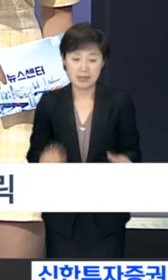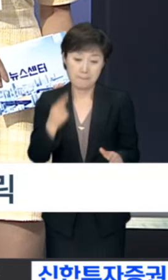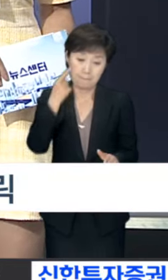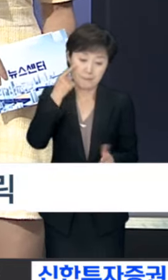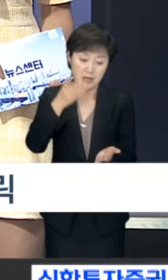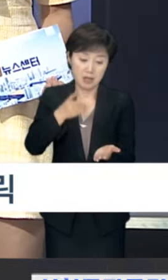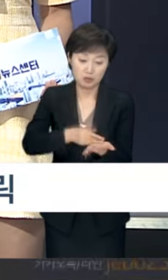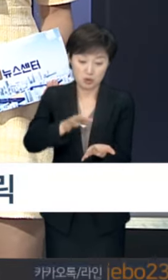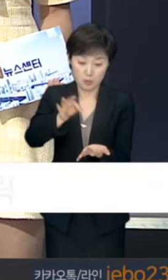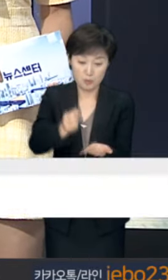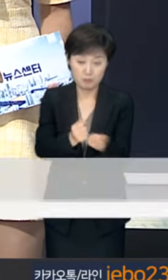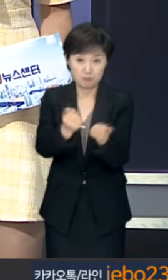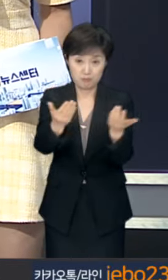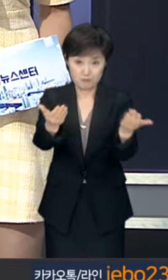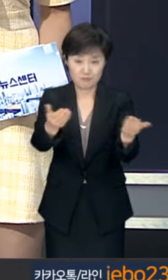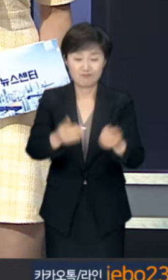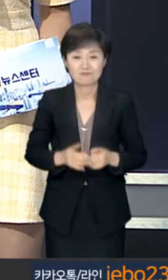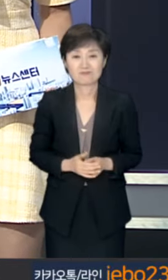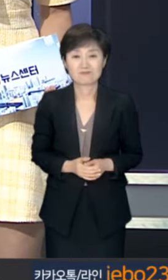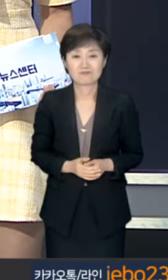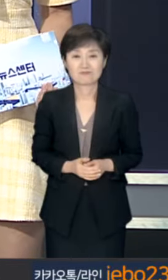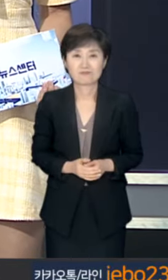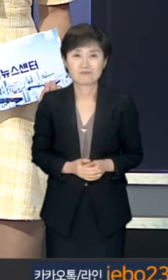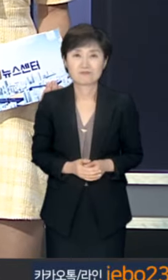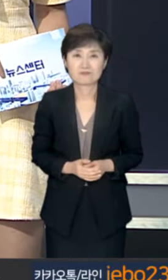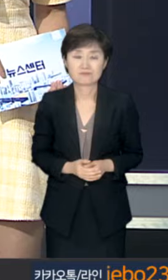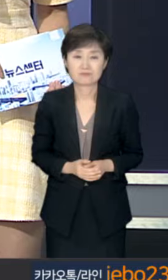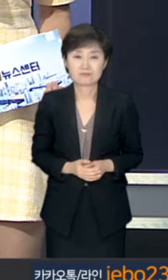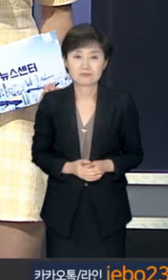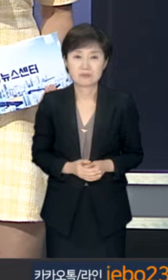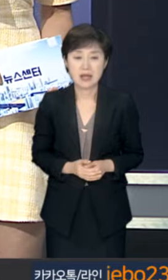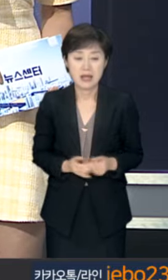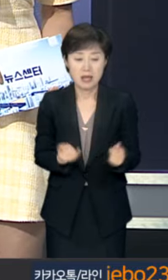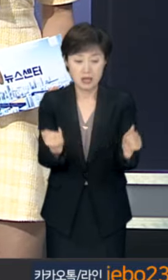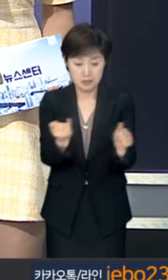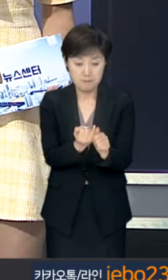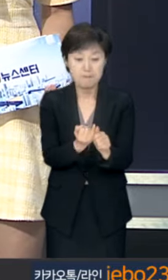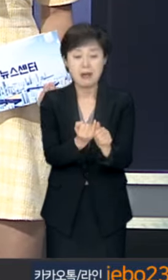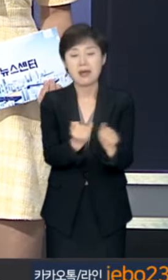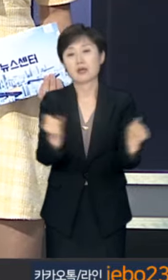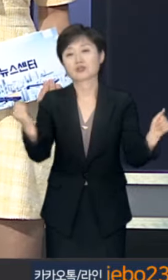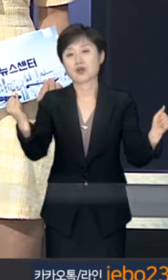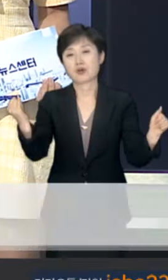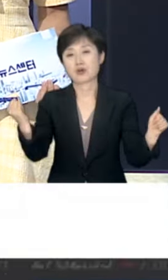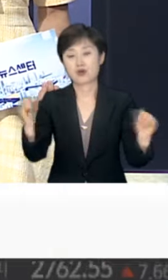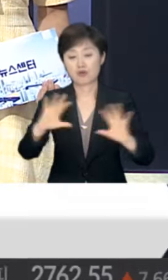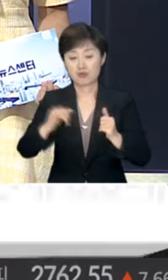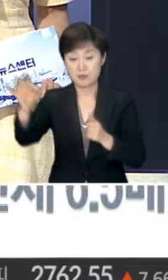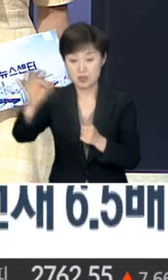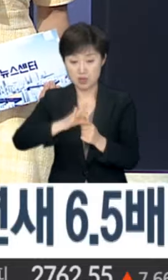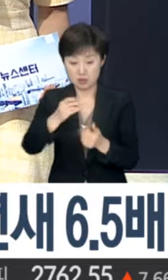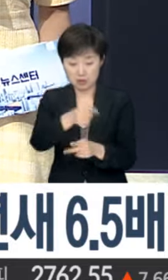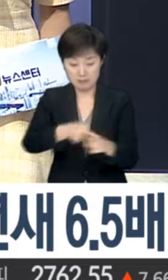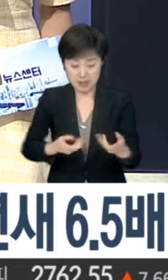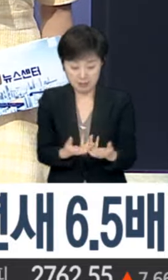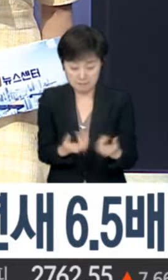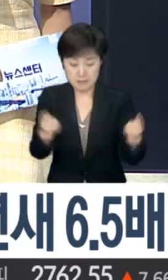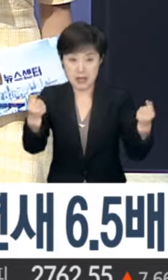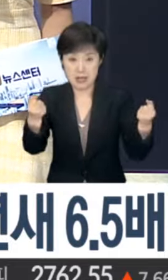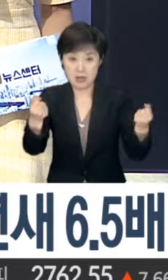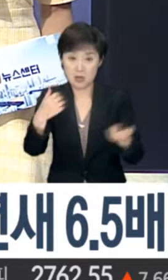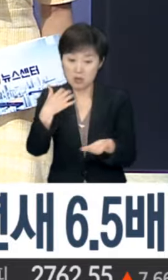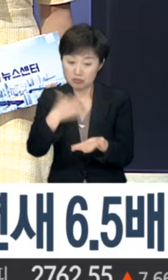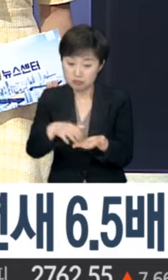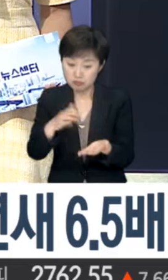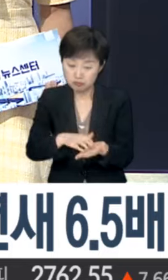오늘 가장 핫한 뉴스를 알아보는 핫클릭 시간입니다. 헤어진 배우자의 국민연금을 쪼개서 나누어 가진 수급자가